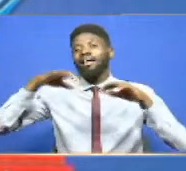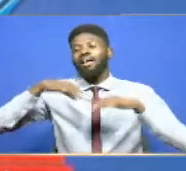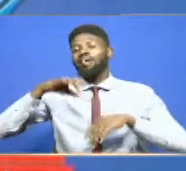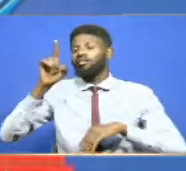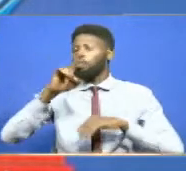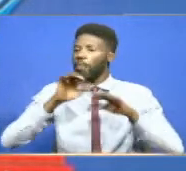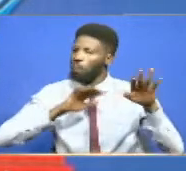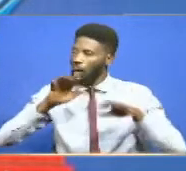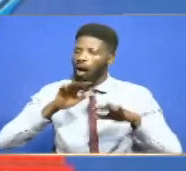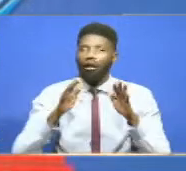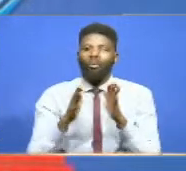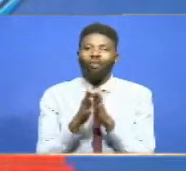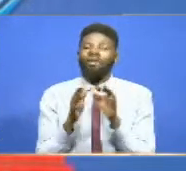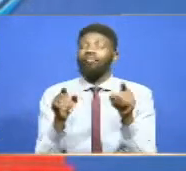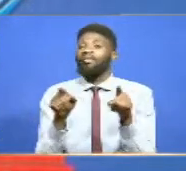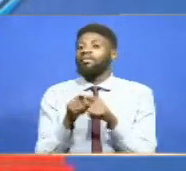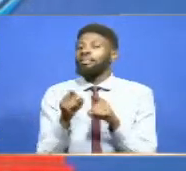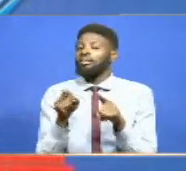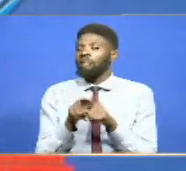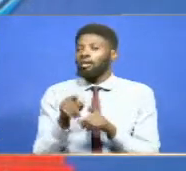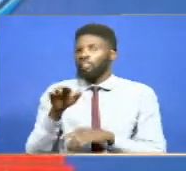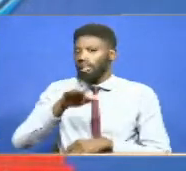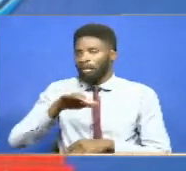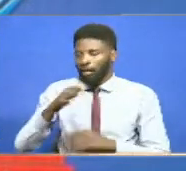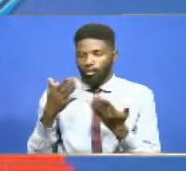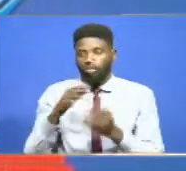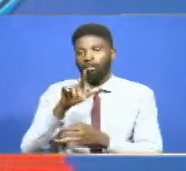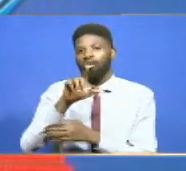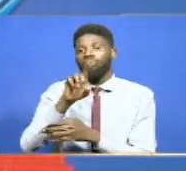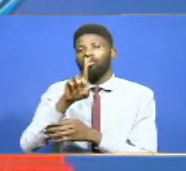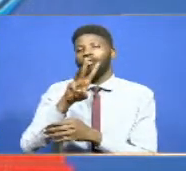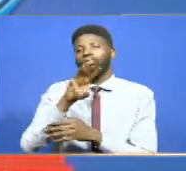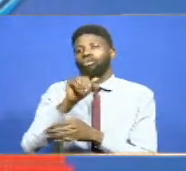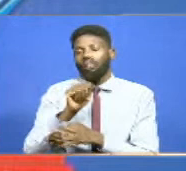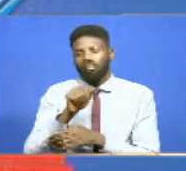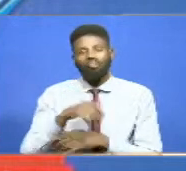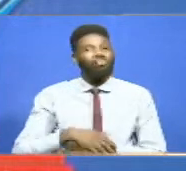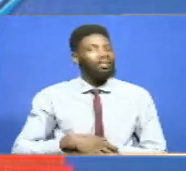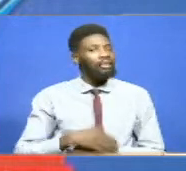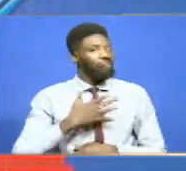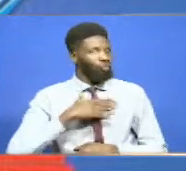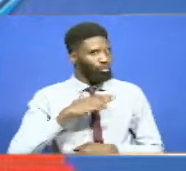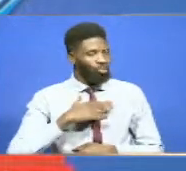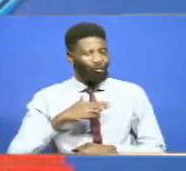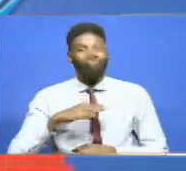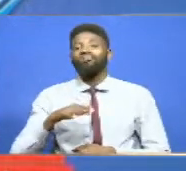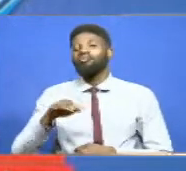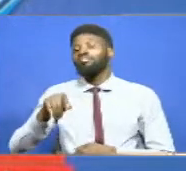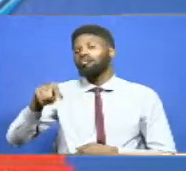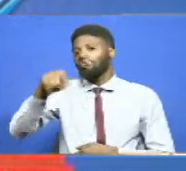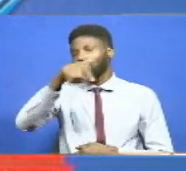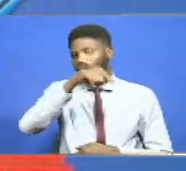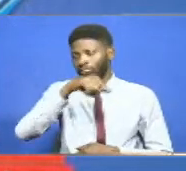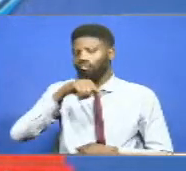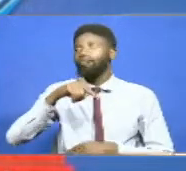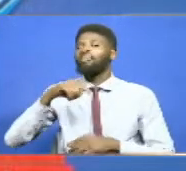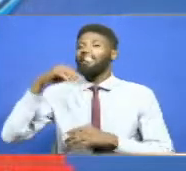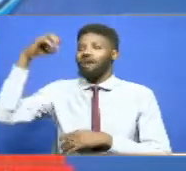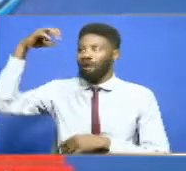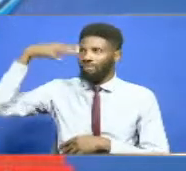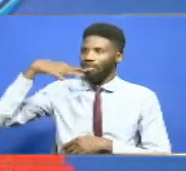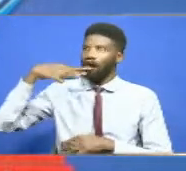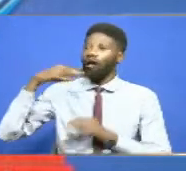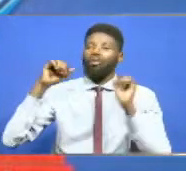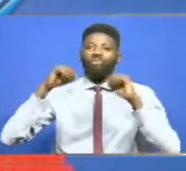za radi. Maeneo ya Lodwa, Samburu na viungani mwake tutarajie kuwepo kwa hali ya vipindi vya jua.